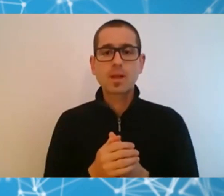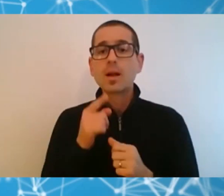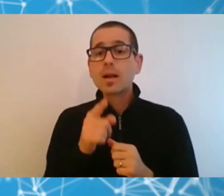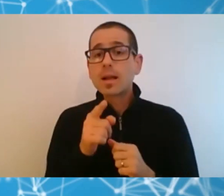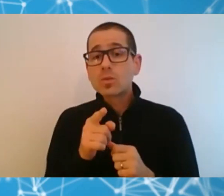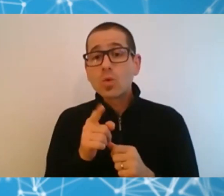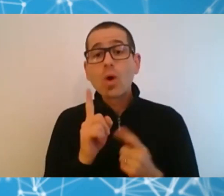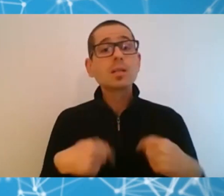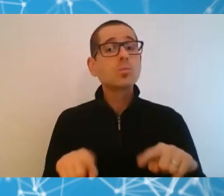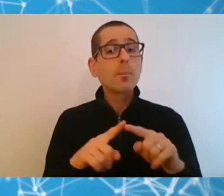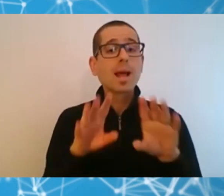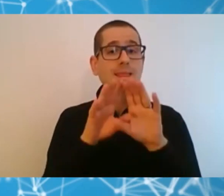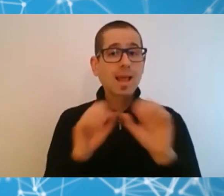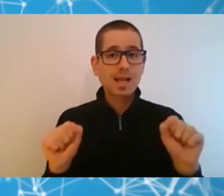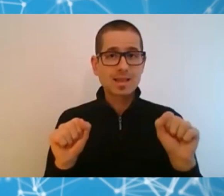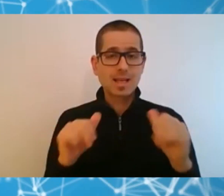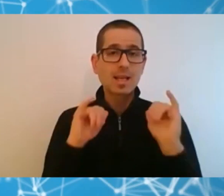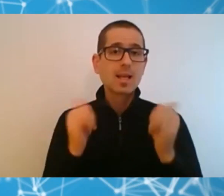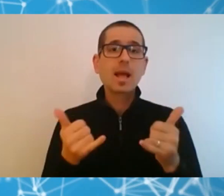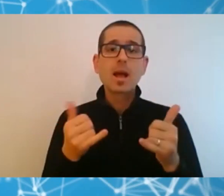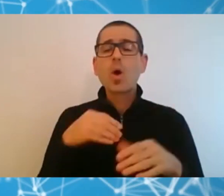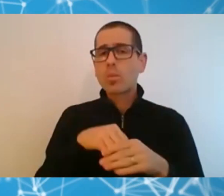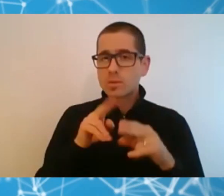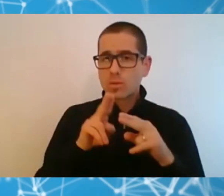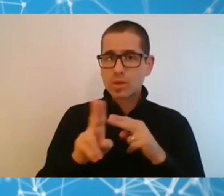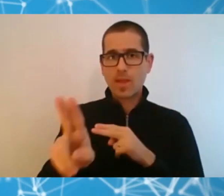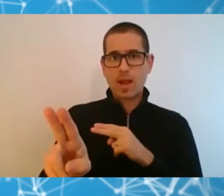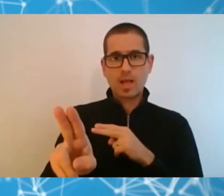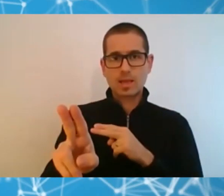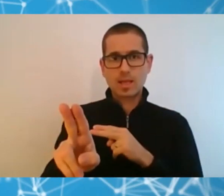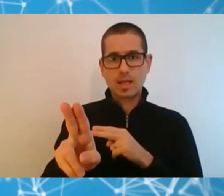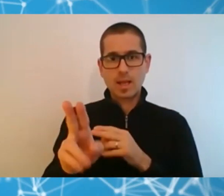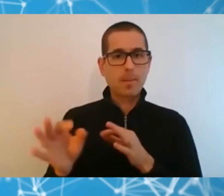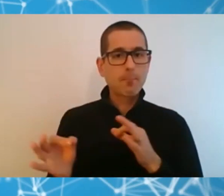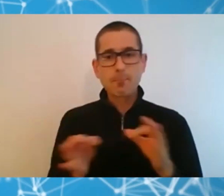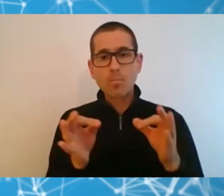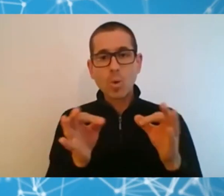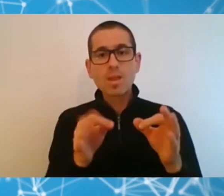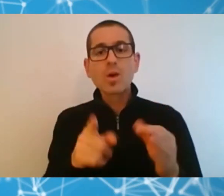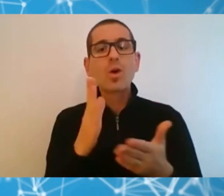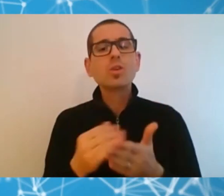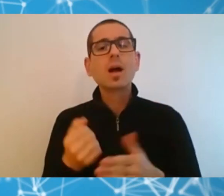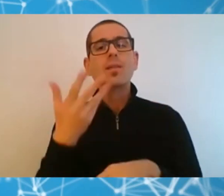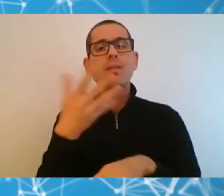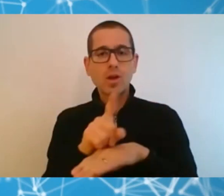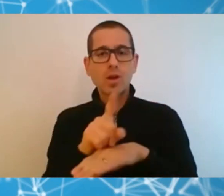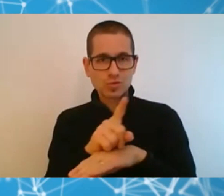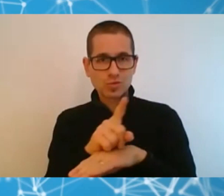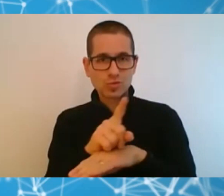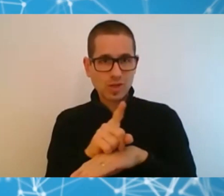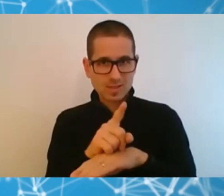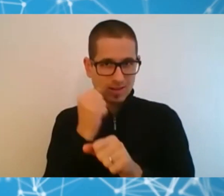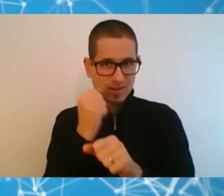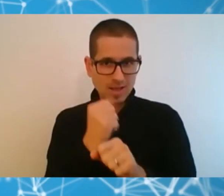mi naredili, je v bistvu nadaljevanje poti, ki jo že nekaj časa hodimo.